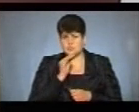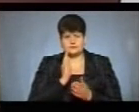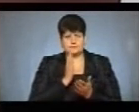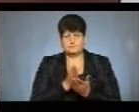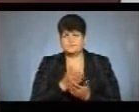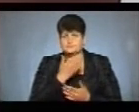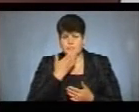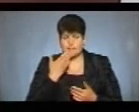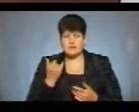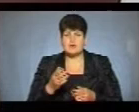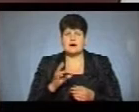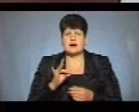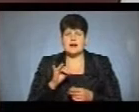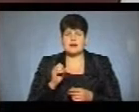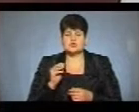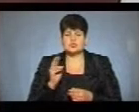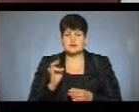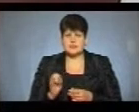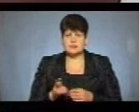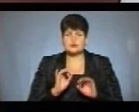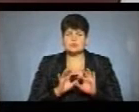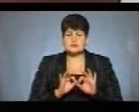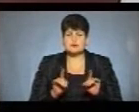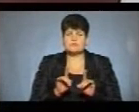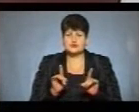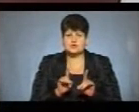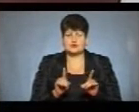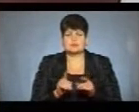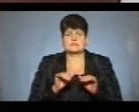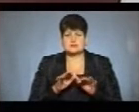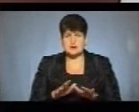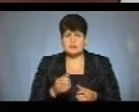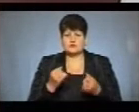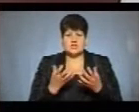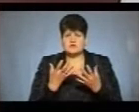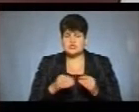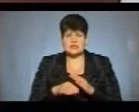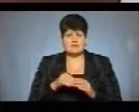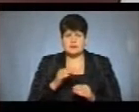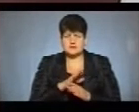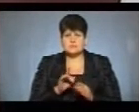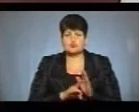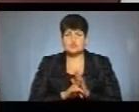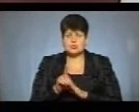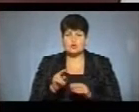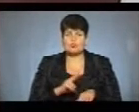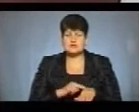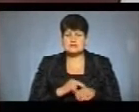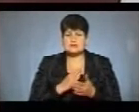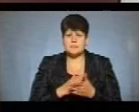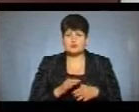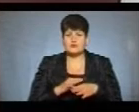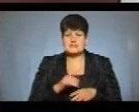Кам'янець-Подільський-Тернопіль. Речник Нацполіції області Сергій Крета розповів, що запобіжний захід водієві ще не обирали. Спочатку поліцейські мають